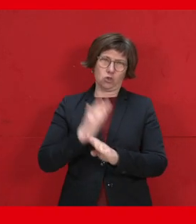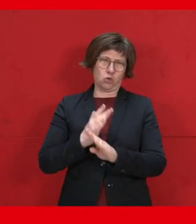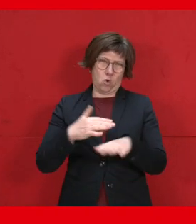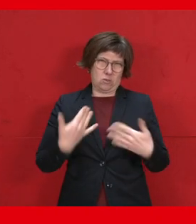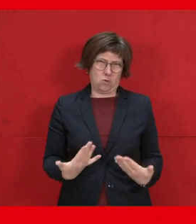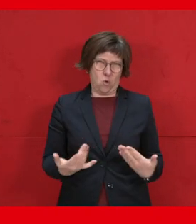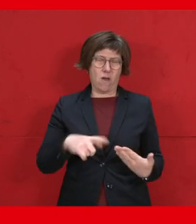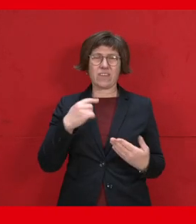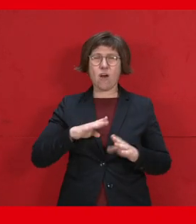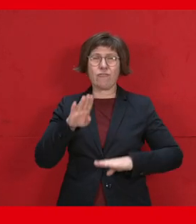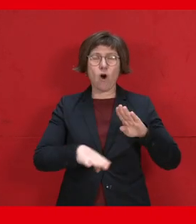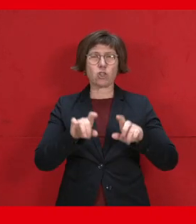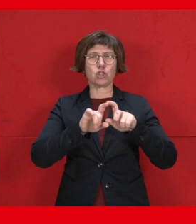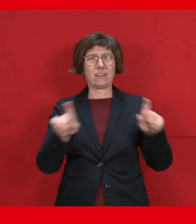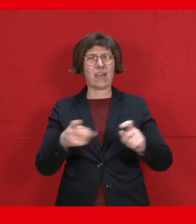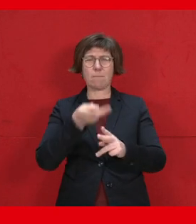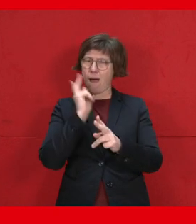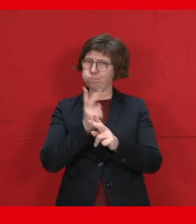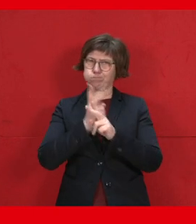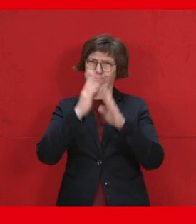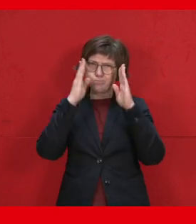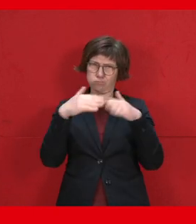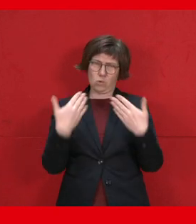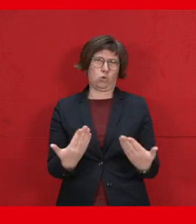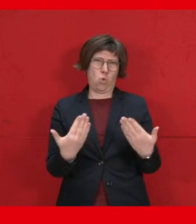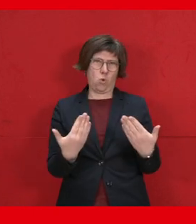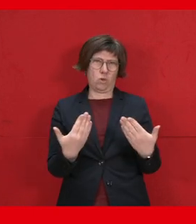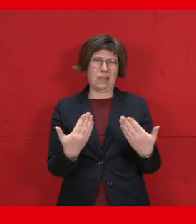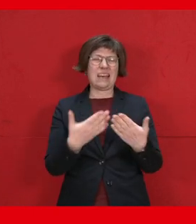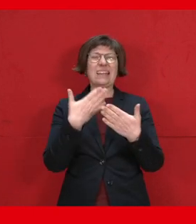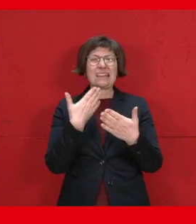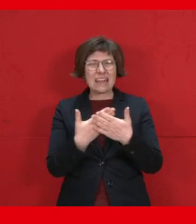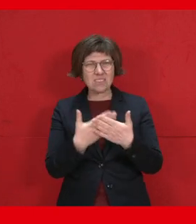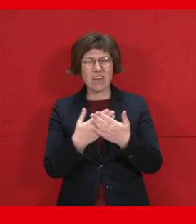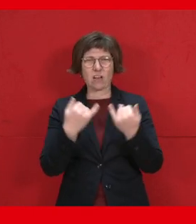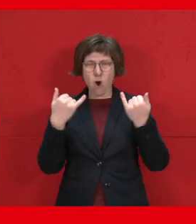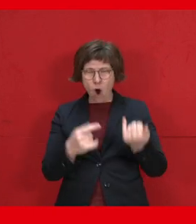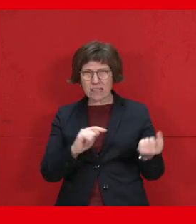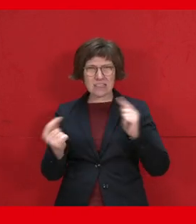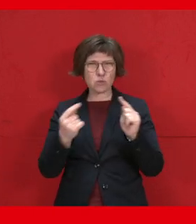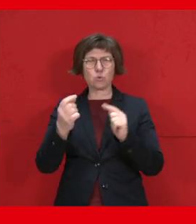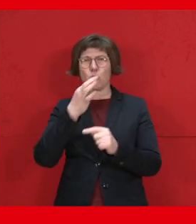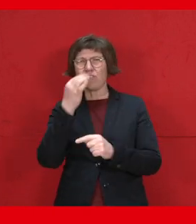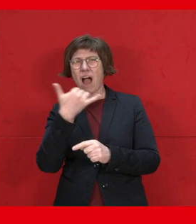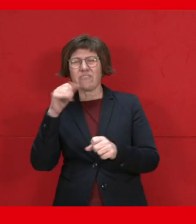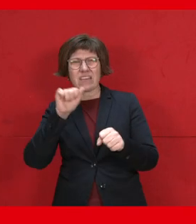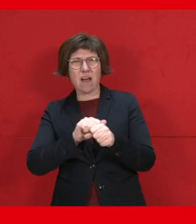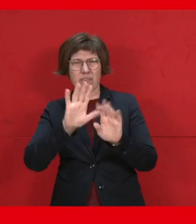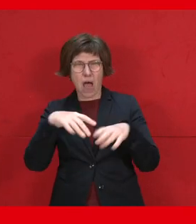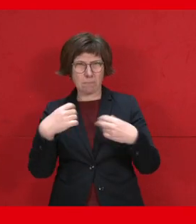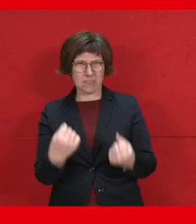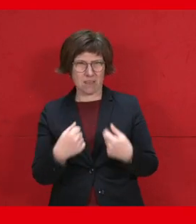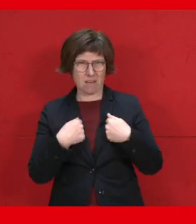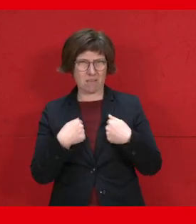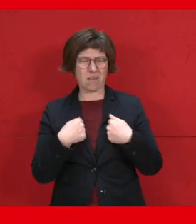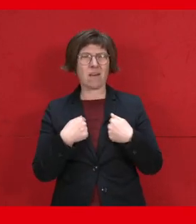Und wir haben uns den Fortschrittsthemen unserer Zeit immer zugewandt. Und deshalb reden wir heute über die Frage, wie können wir sicherstellen, dass